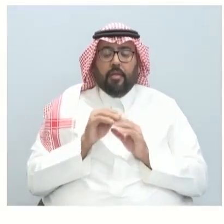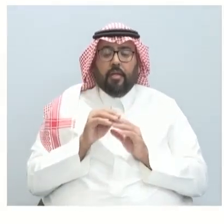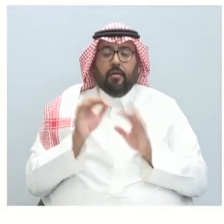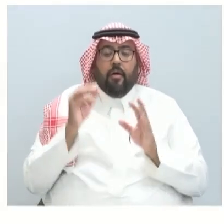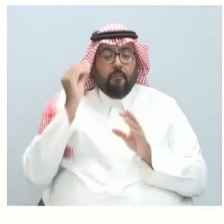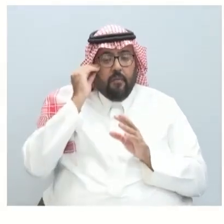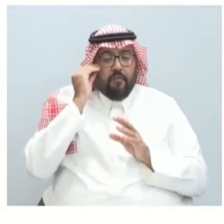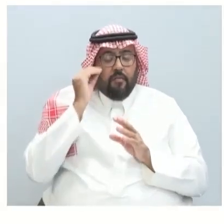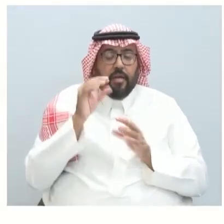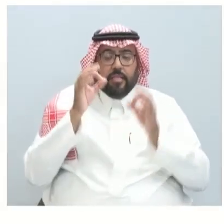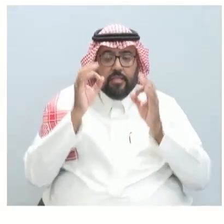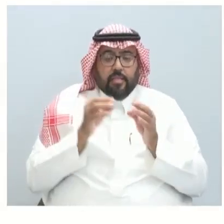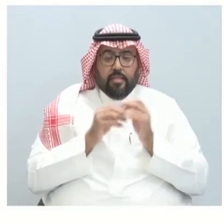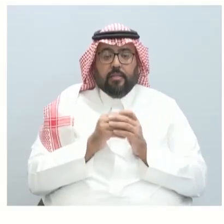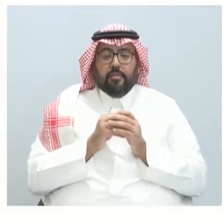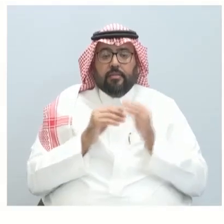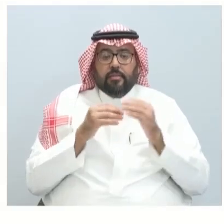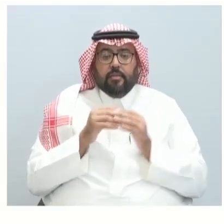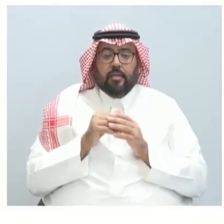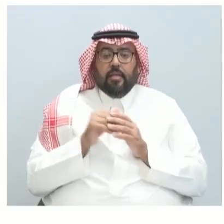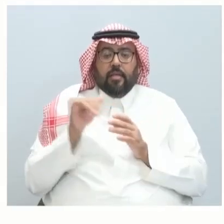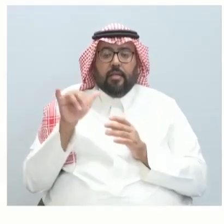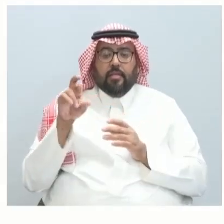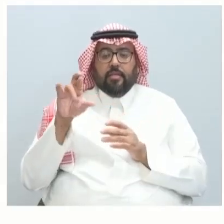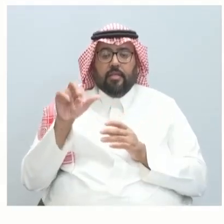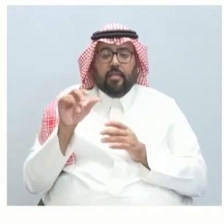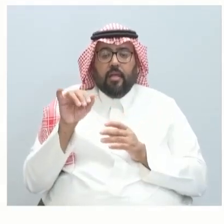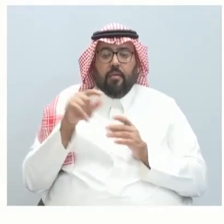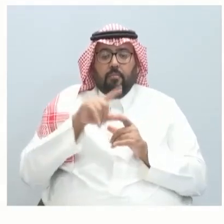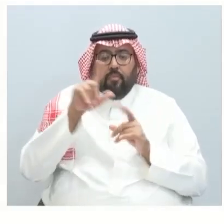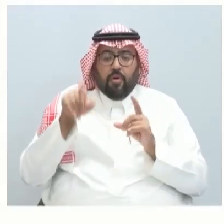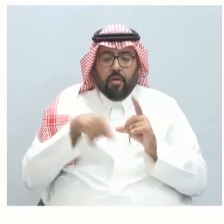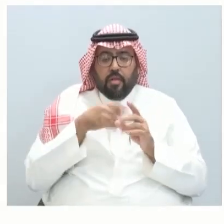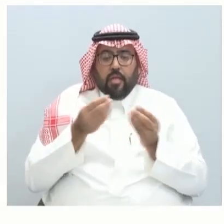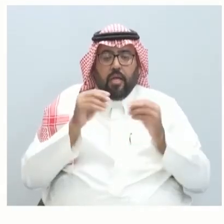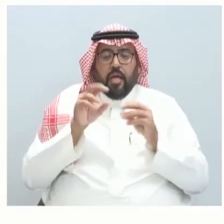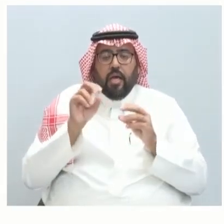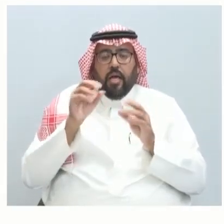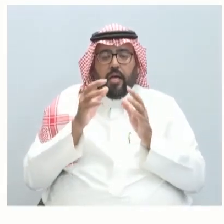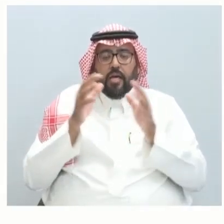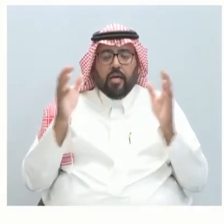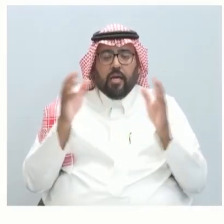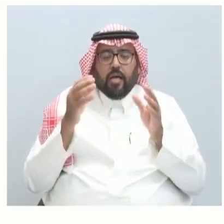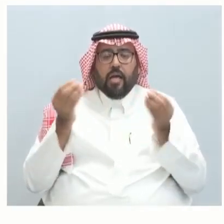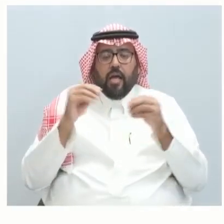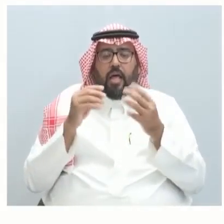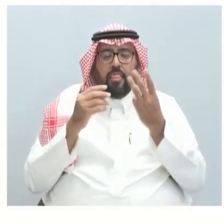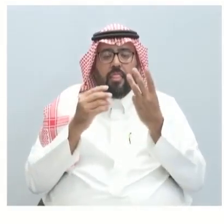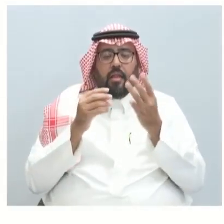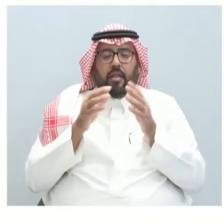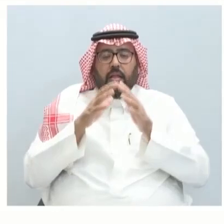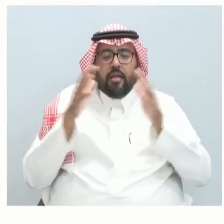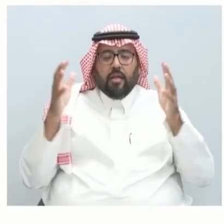والمفهوم الاساسي الذي يليها يقول هنا يزيد محيط اي دائره قليلا على ثلاثه امثال